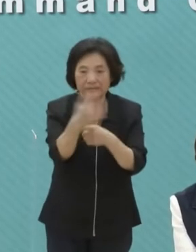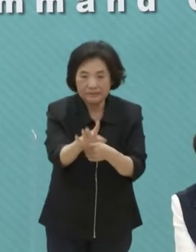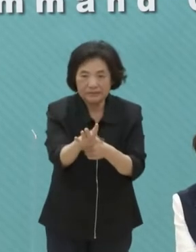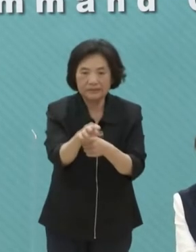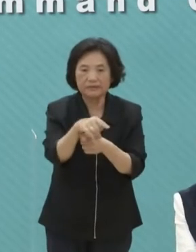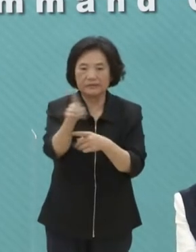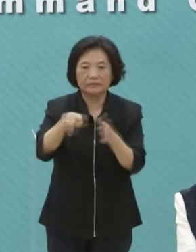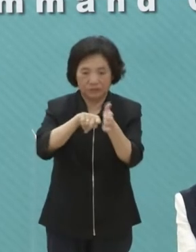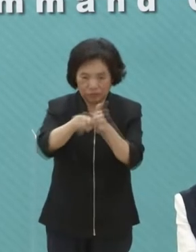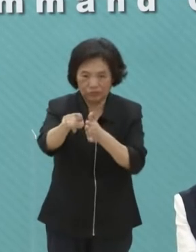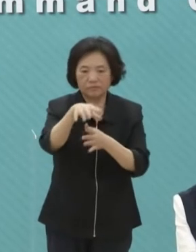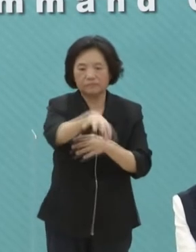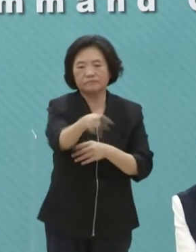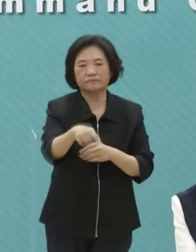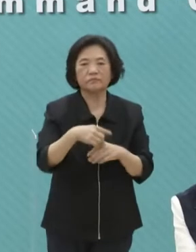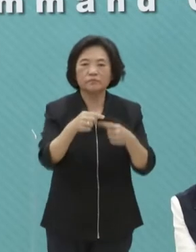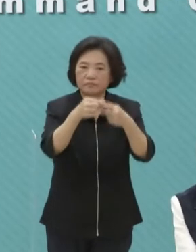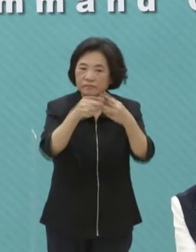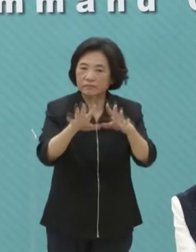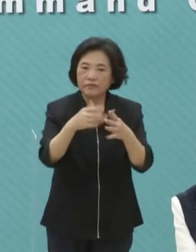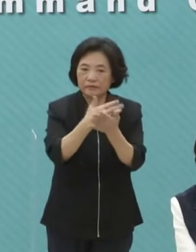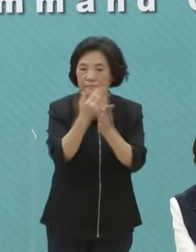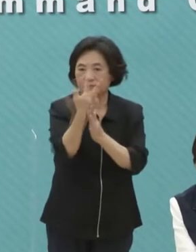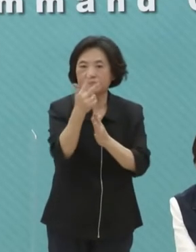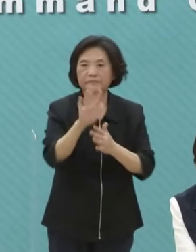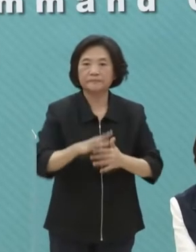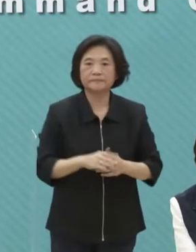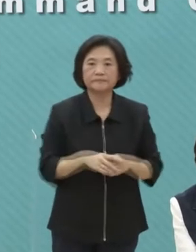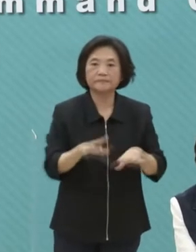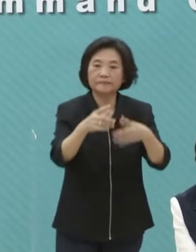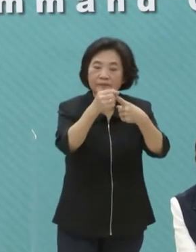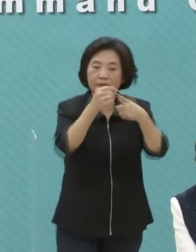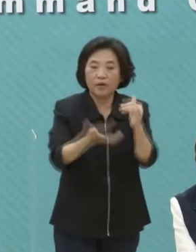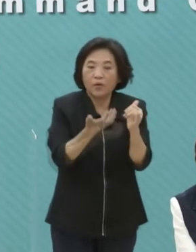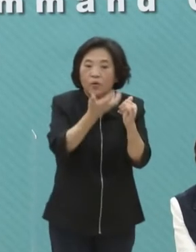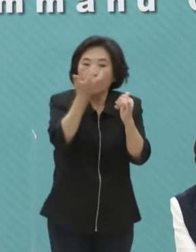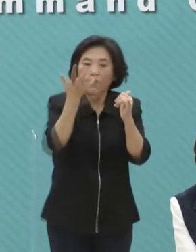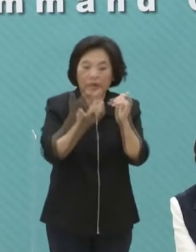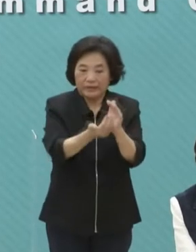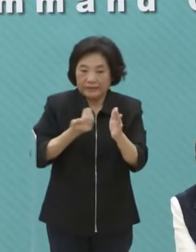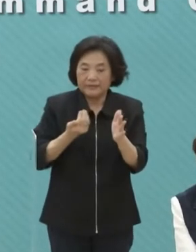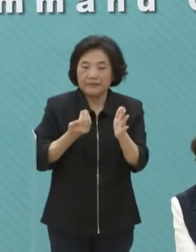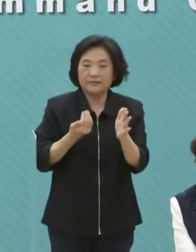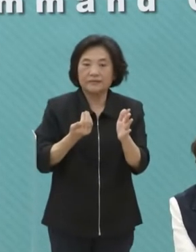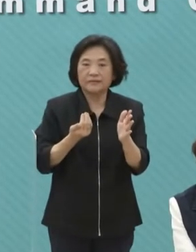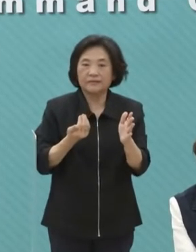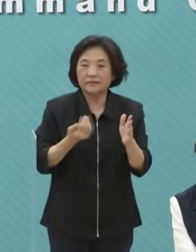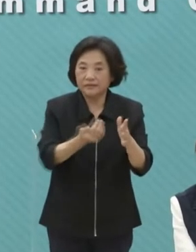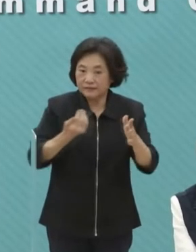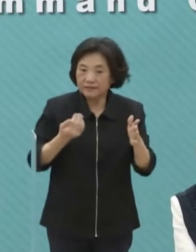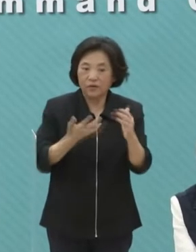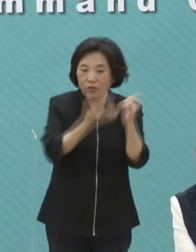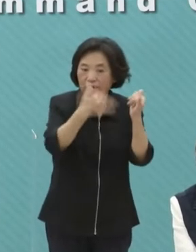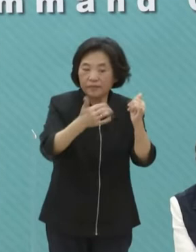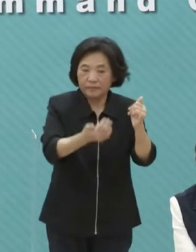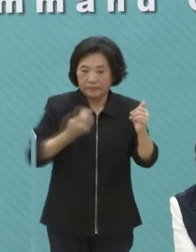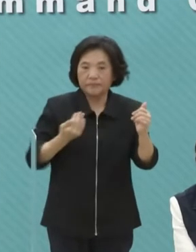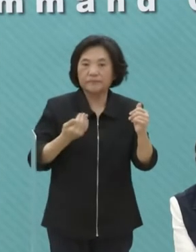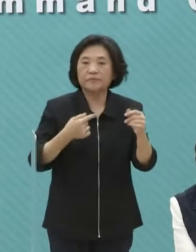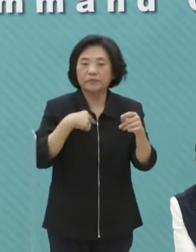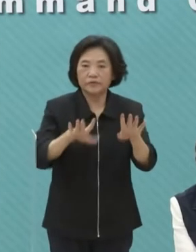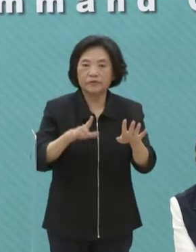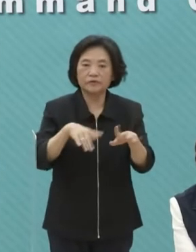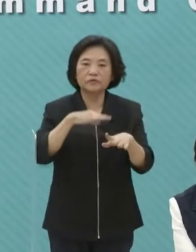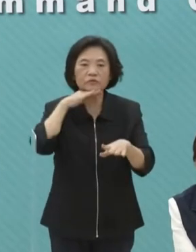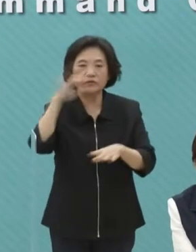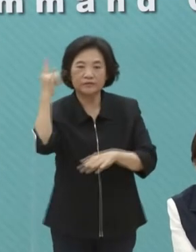区。那我们有几个措施，有七个措施。第一个，遗体火化之前，我们会有一个带火